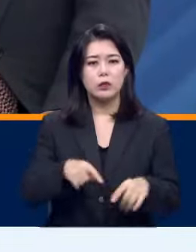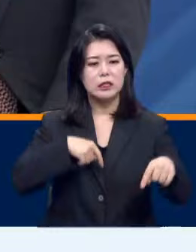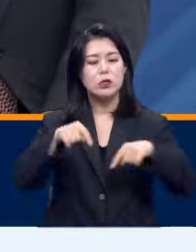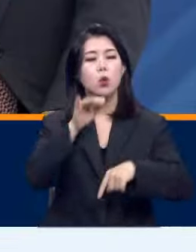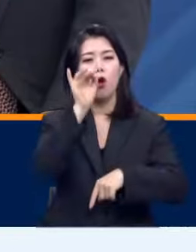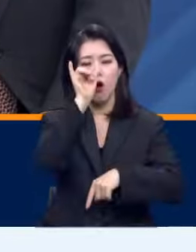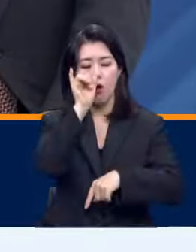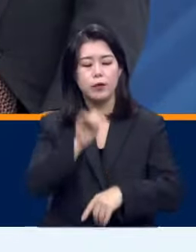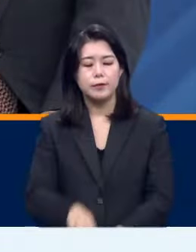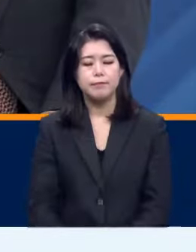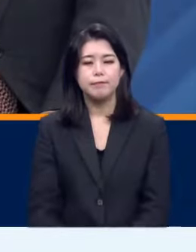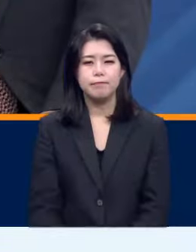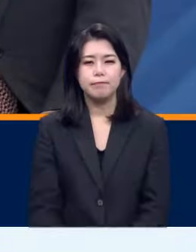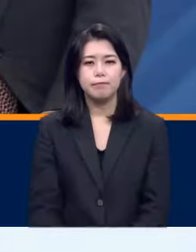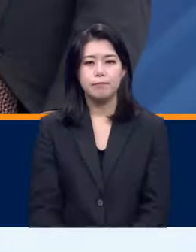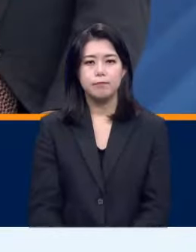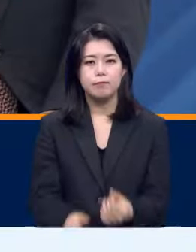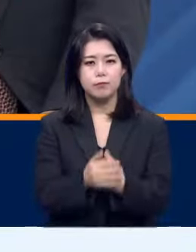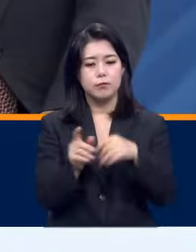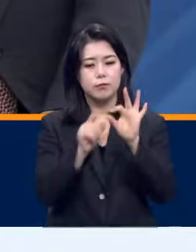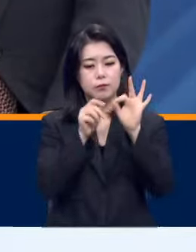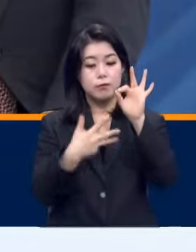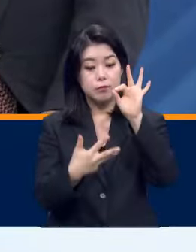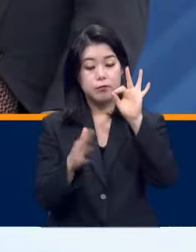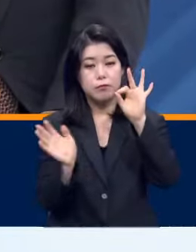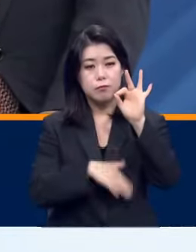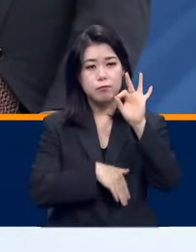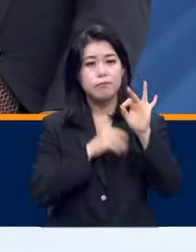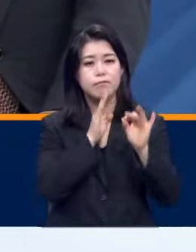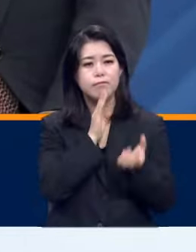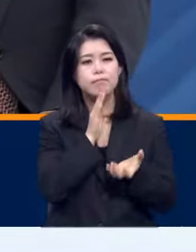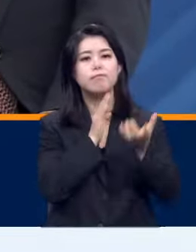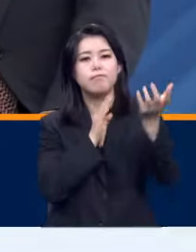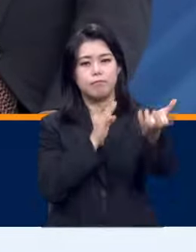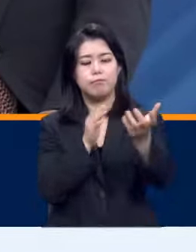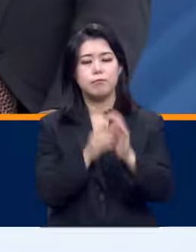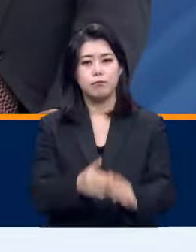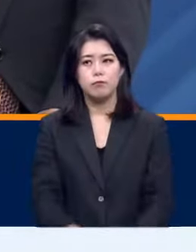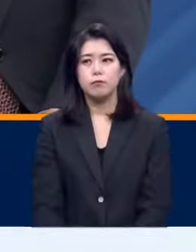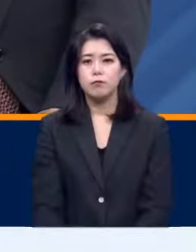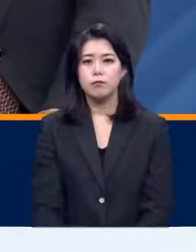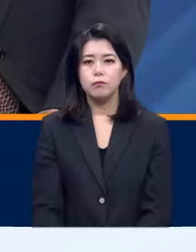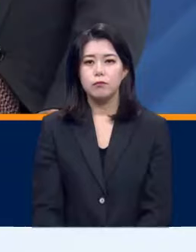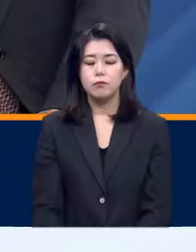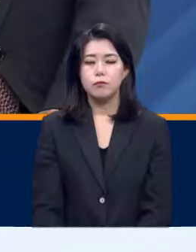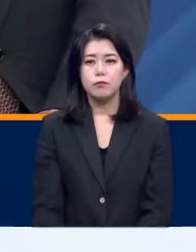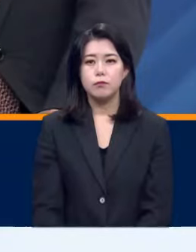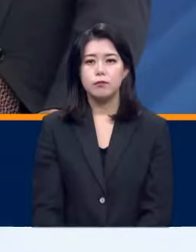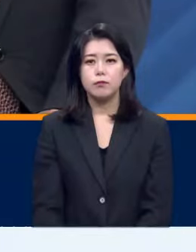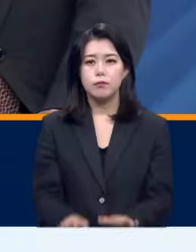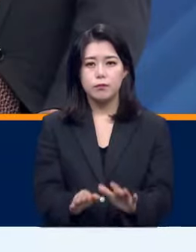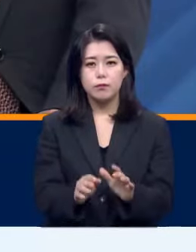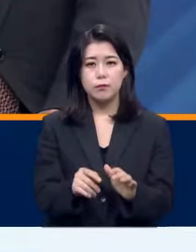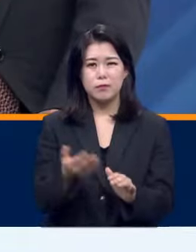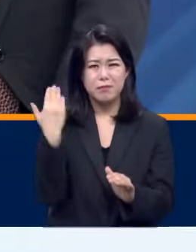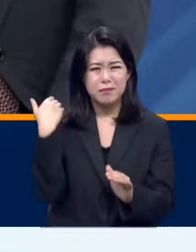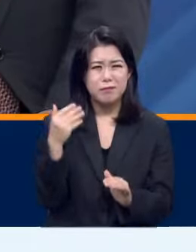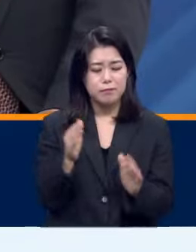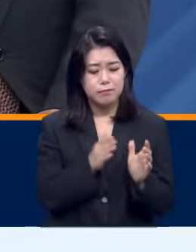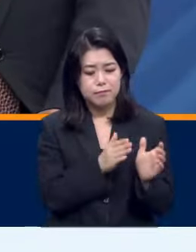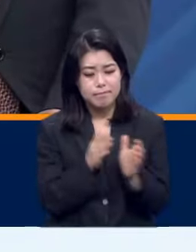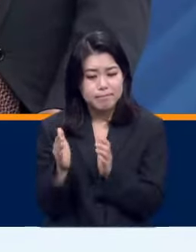했거든요 그러고 나서 이제 10월 8일 날부터 실제 병력이 들어가게 됐는데 저때부터 이제 그럼 뭐 이미 준비는 거의 다 끝난